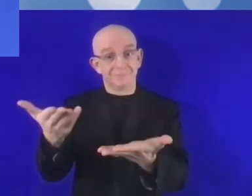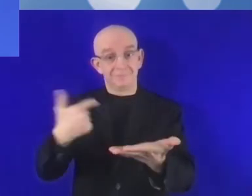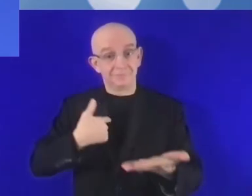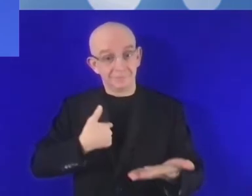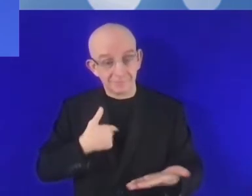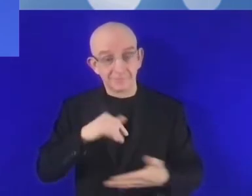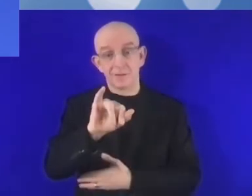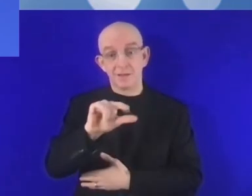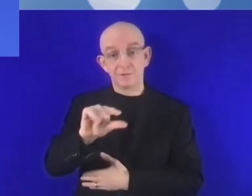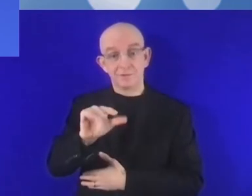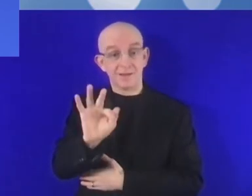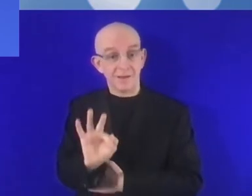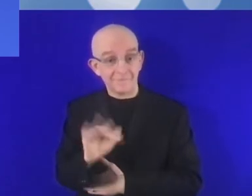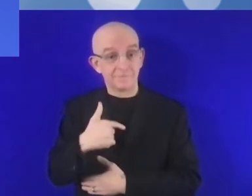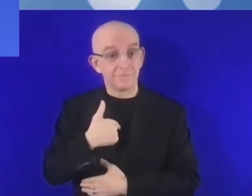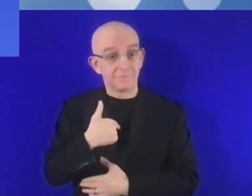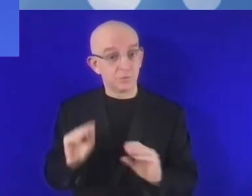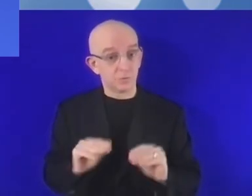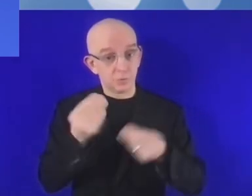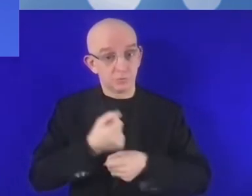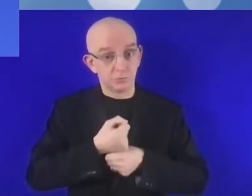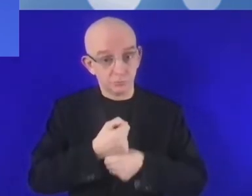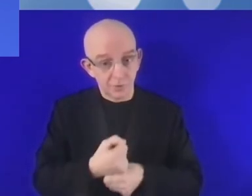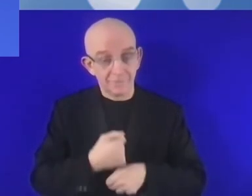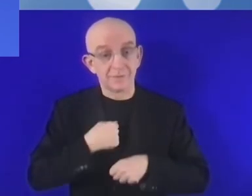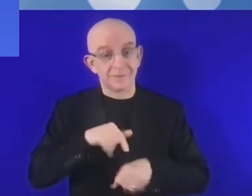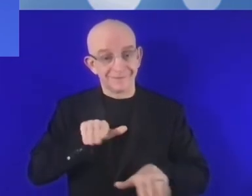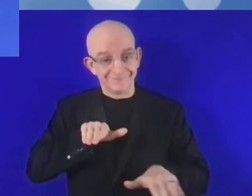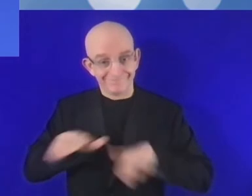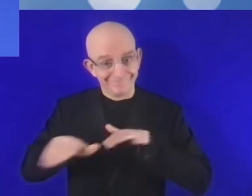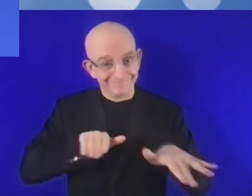الأهداف المستدامة، وخاصة الهدف 17 منها.